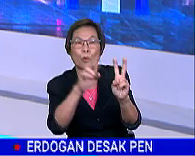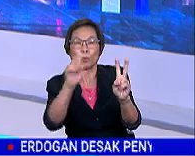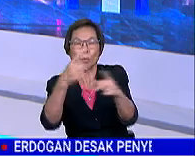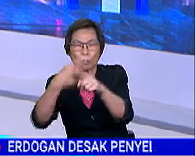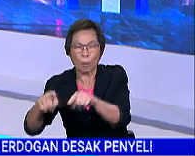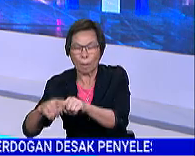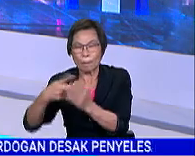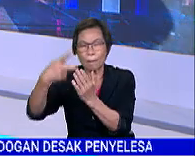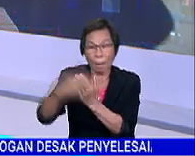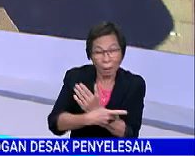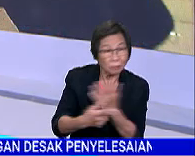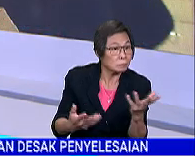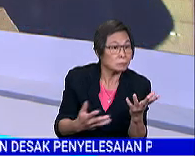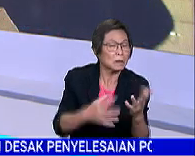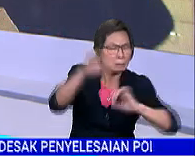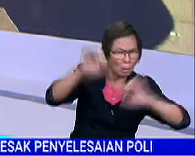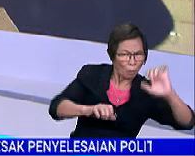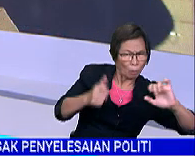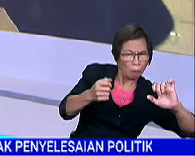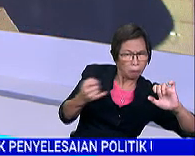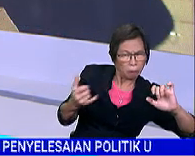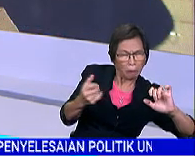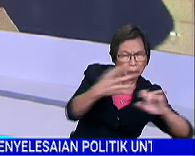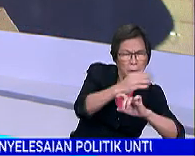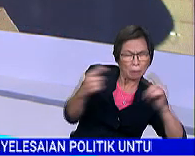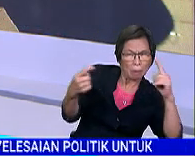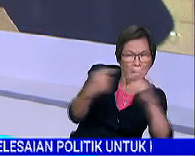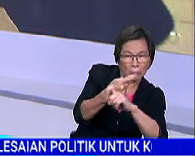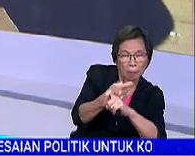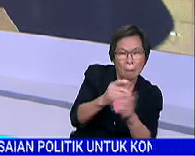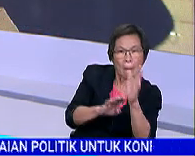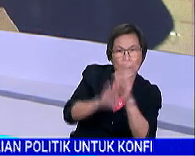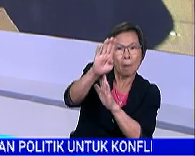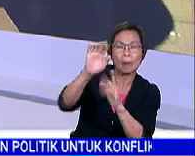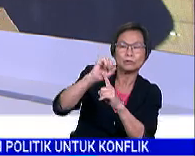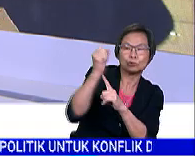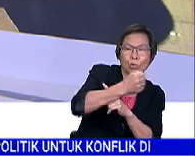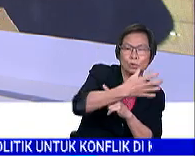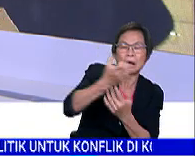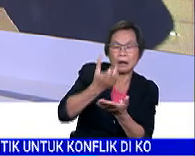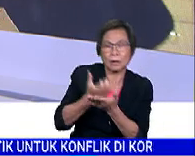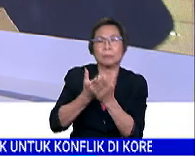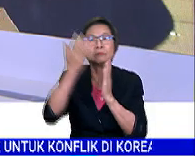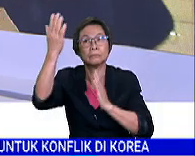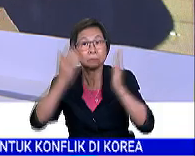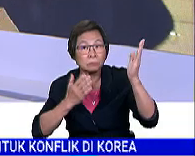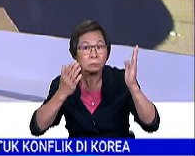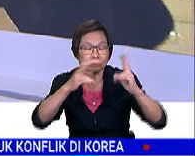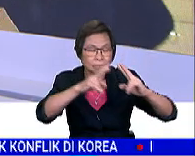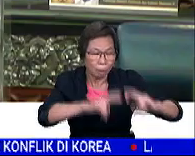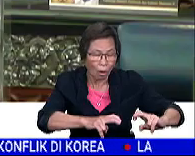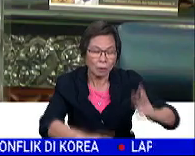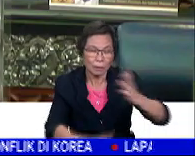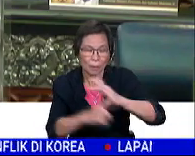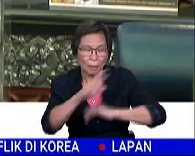inisiatif. Kajian bagi menilai keberkesanan dan implikasinya terhadap pembangunan sosial dan ekonomi negara. Jelas